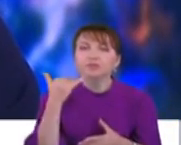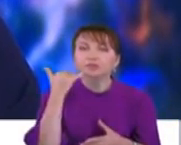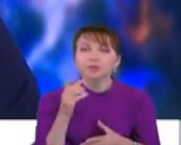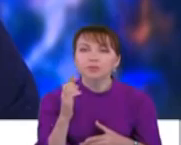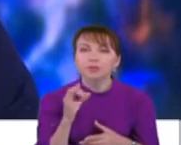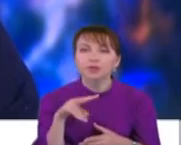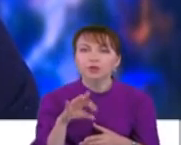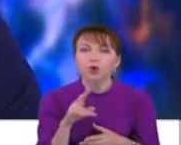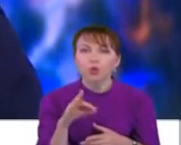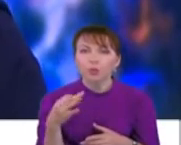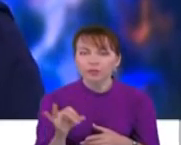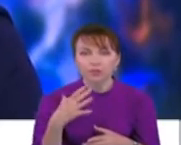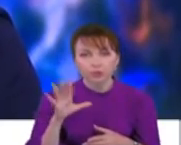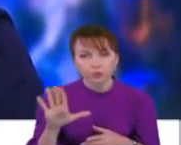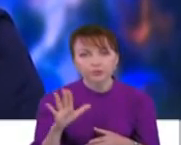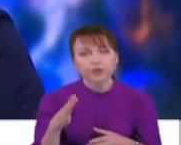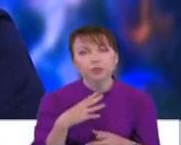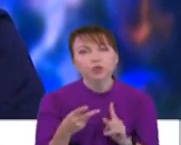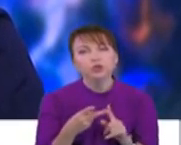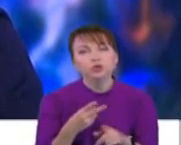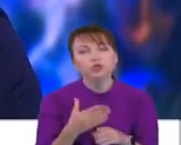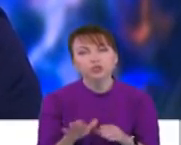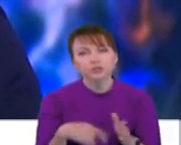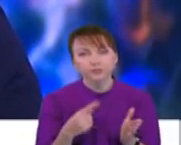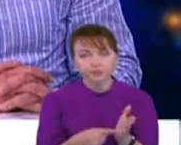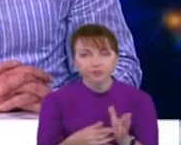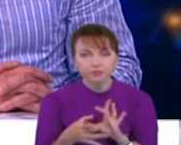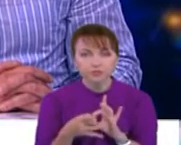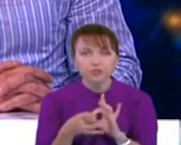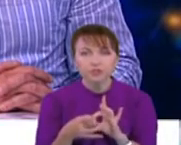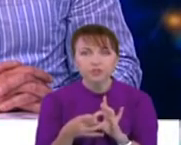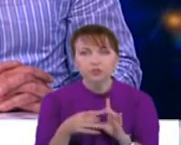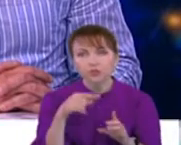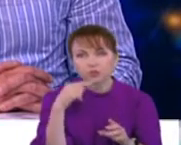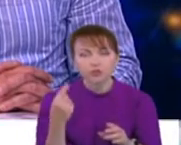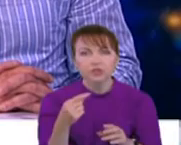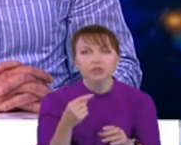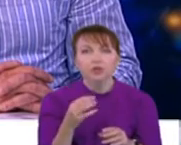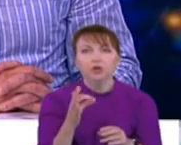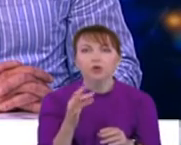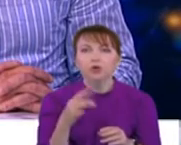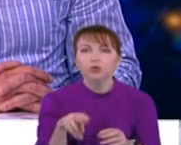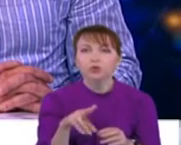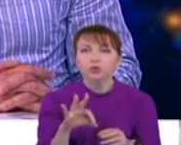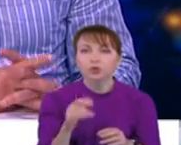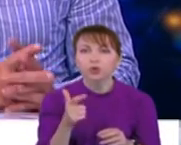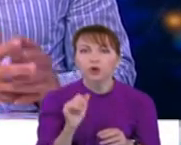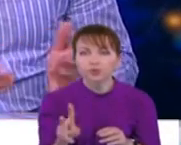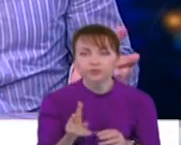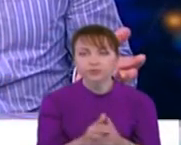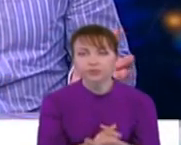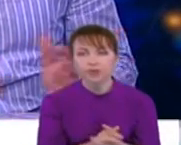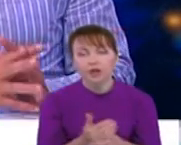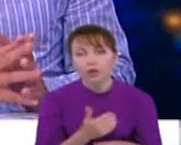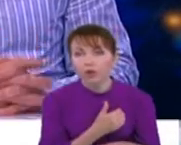пане Олександре, якщо можна, секундочку. Була друга частина стосовно союзника Росії Ердогана. Якщо можна, буквально пару речень. Ну, я